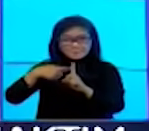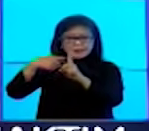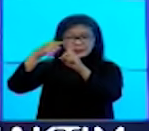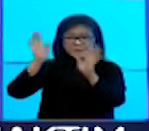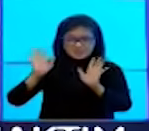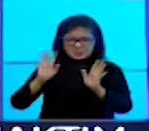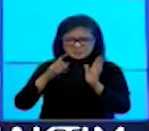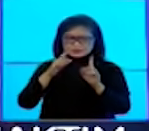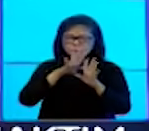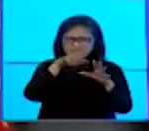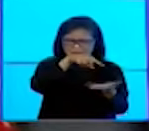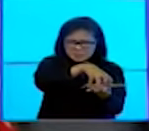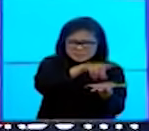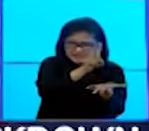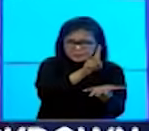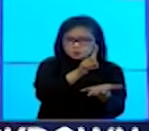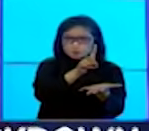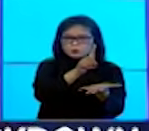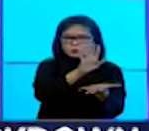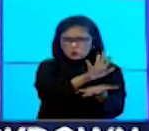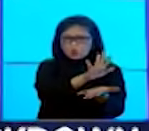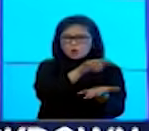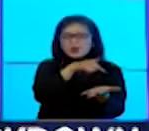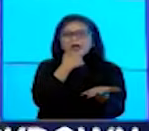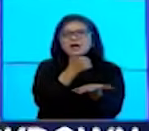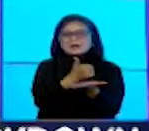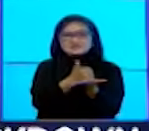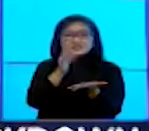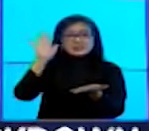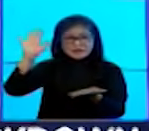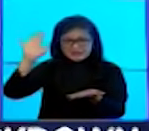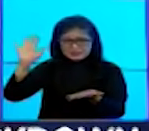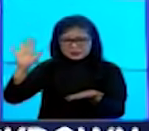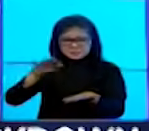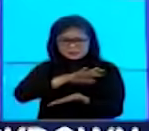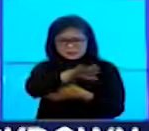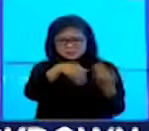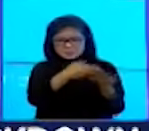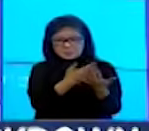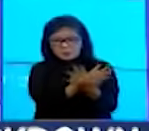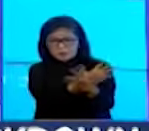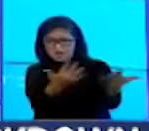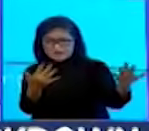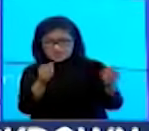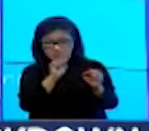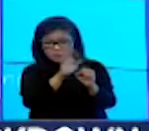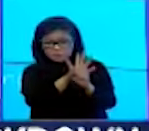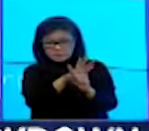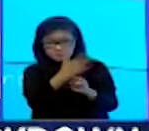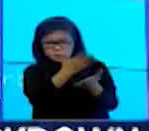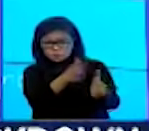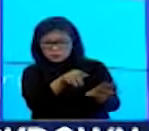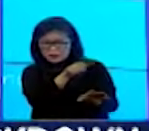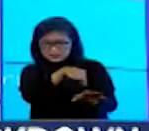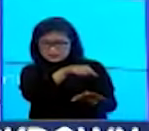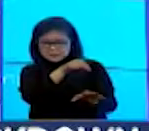lockdown, sehingga kita pastikan bahwa nanti mereka-mereka yang terpapar atau terkonfirmasi positif